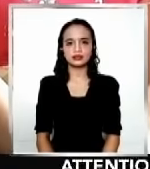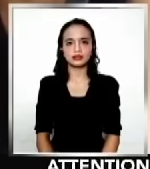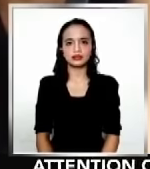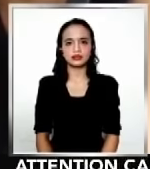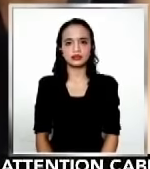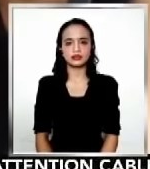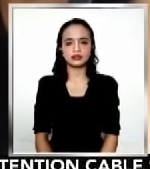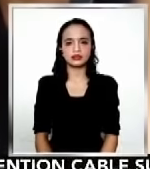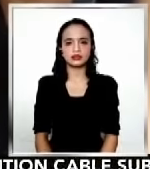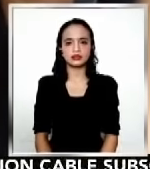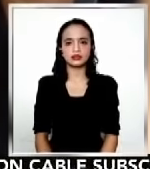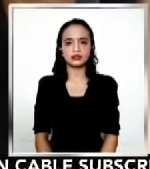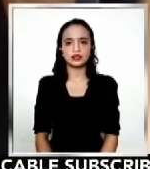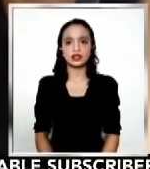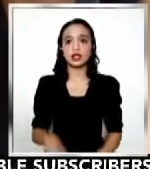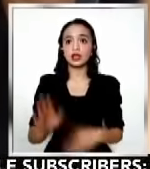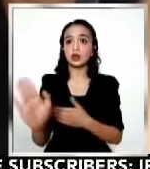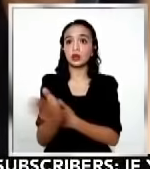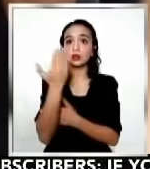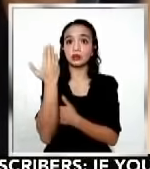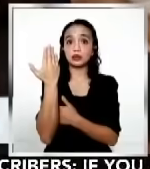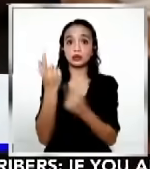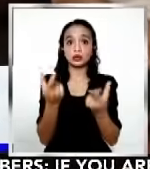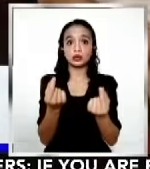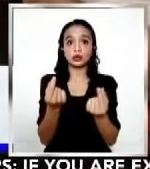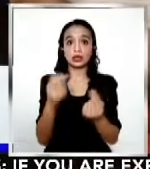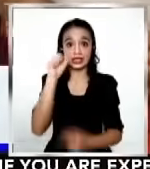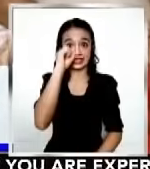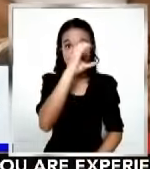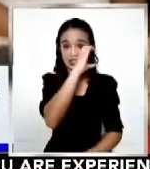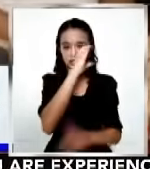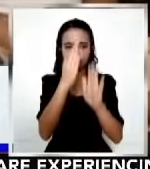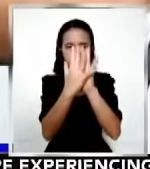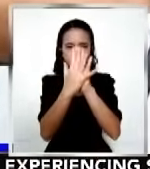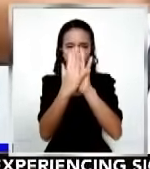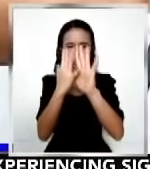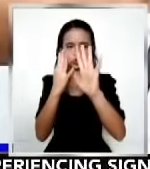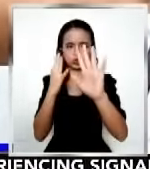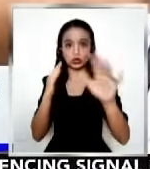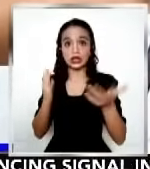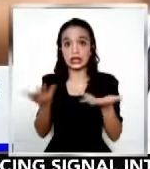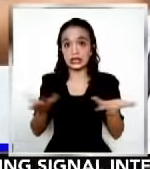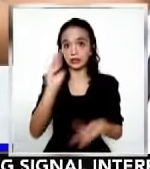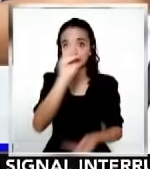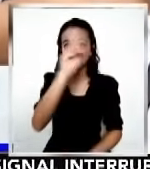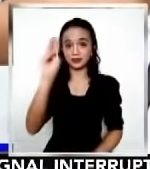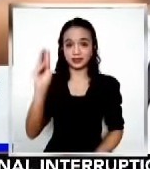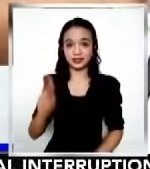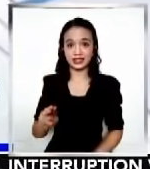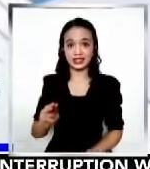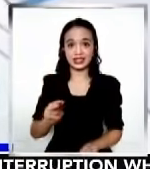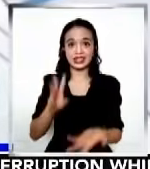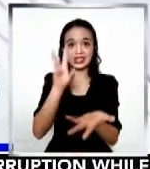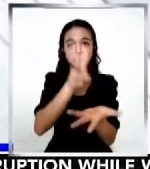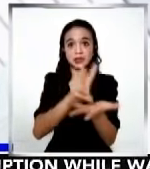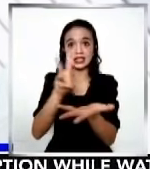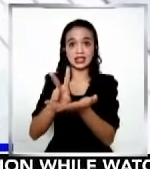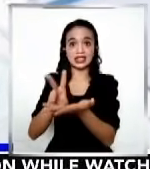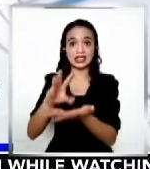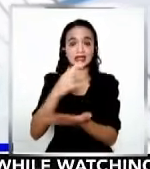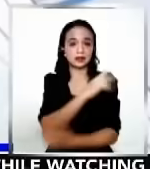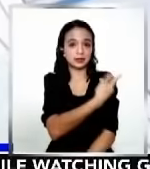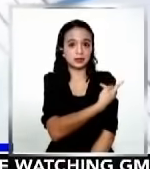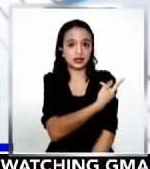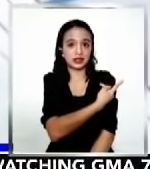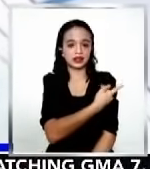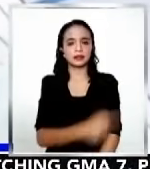Umaga pa lang nakapila na ang mga senior citizen ng Maynila sa COVID vaccination site sa Ramon Magsaysay High School. Itinuloy na kasi